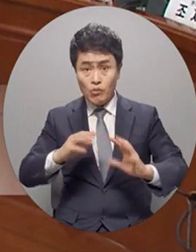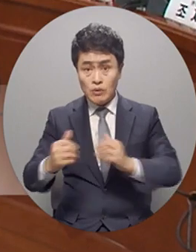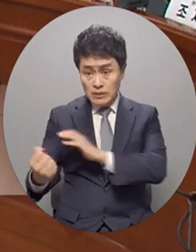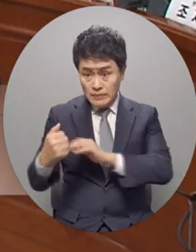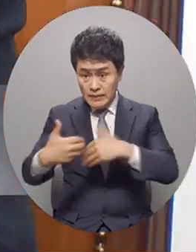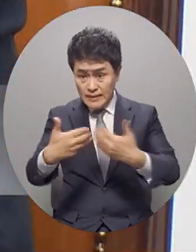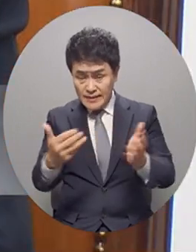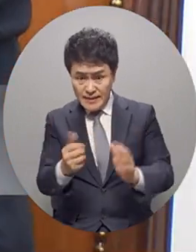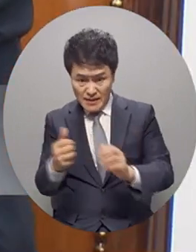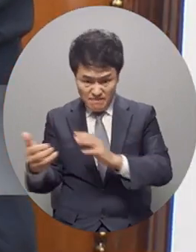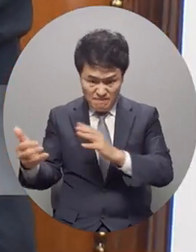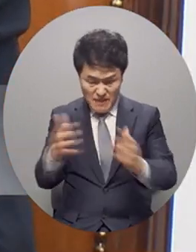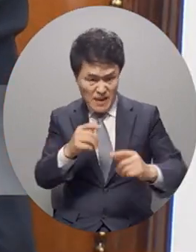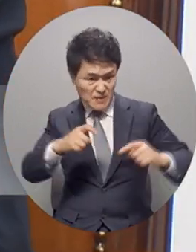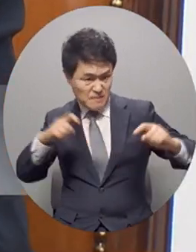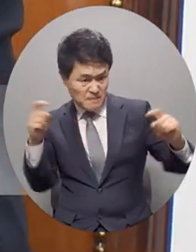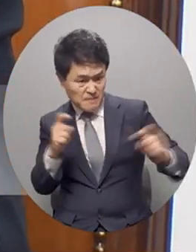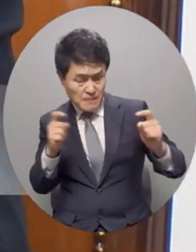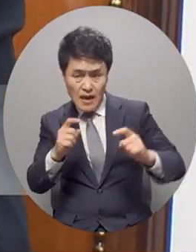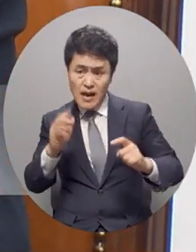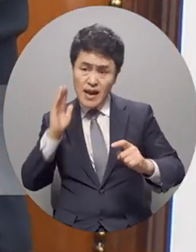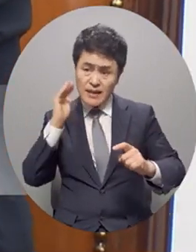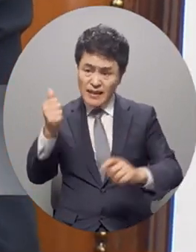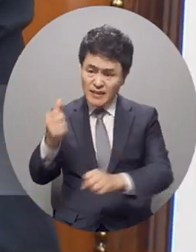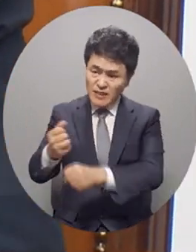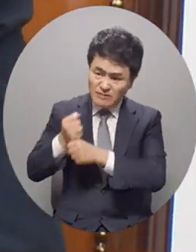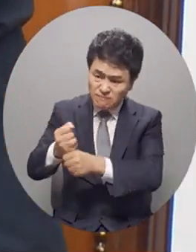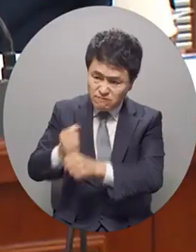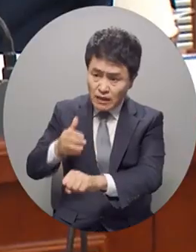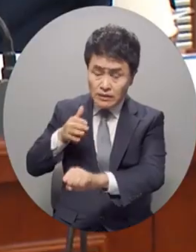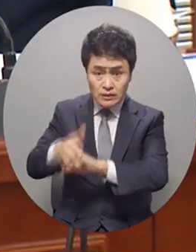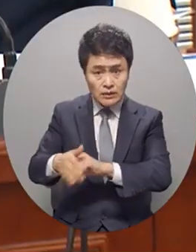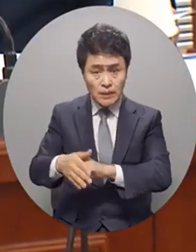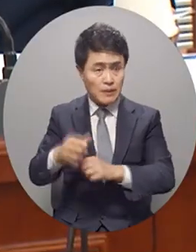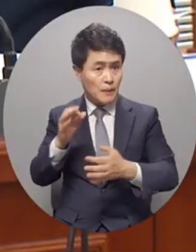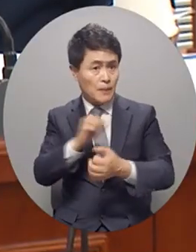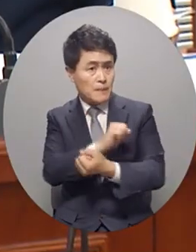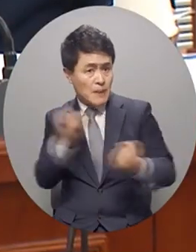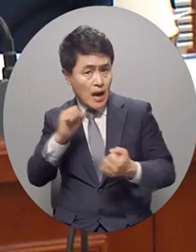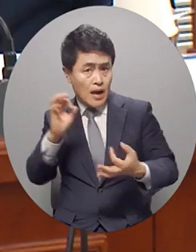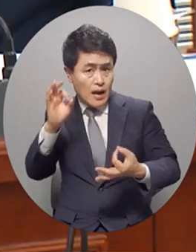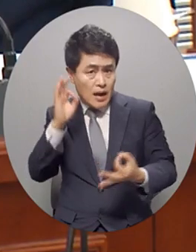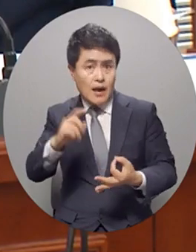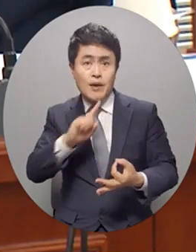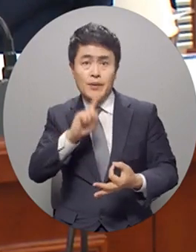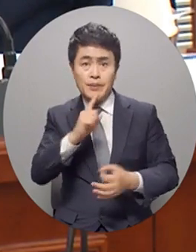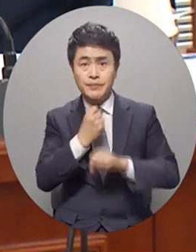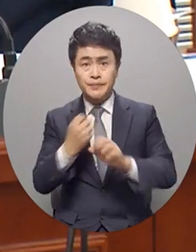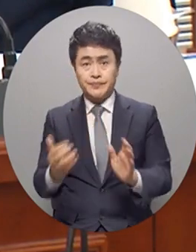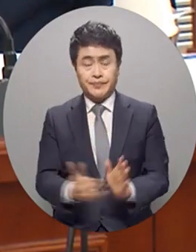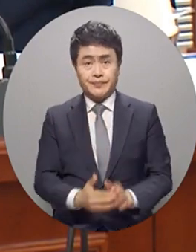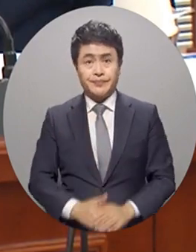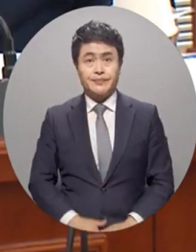시키고 대통령을 흔든다면 결코 용납될 수 없다고 봤었습니다 MBC 뉴스 승입니다 I